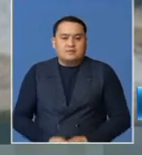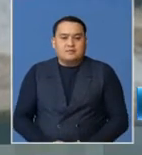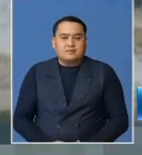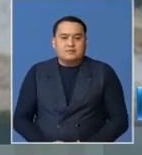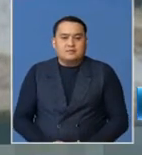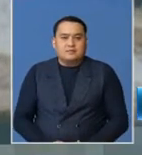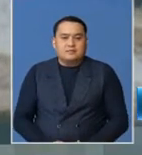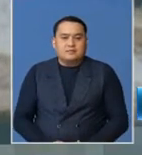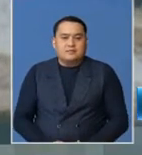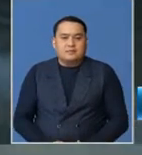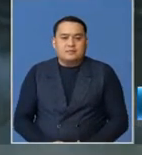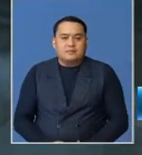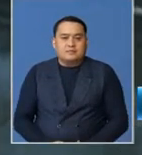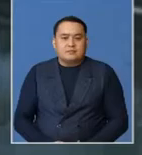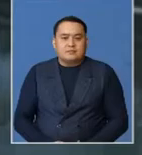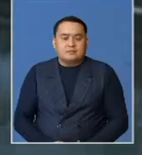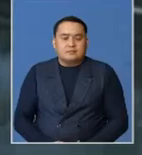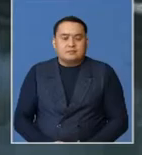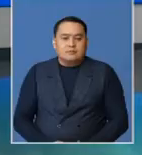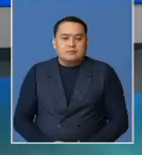регионов страны.